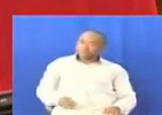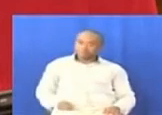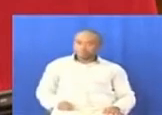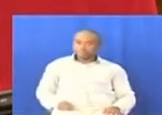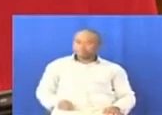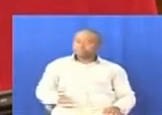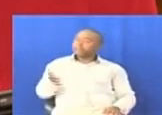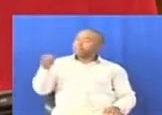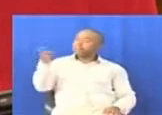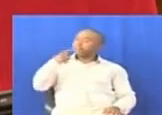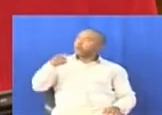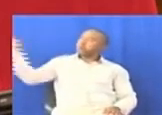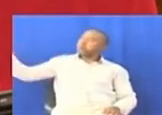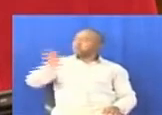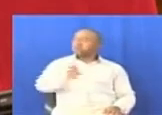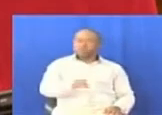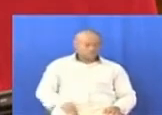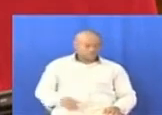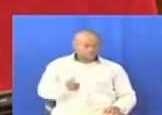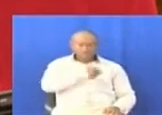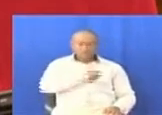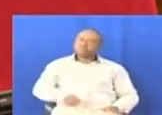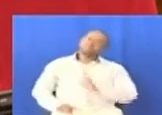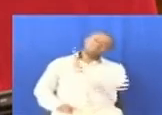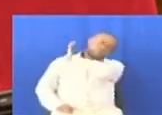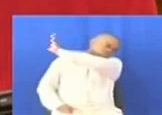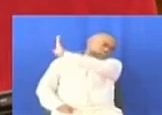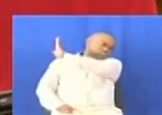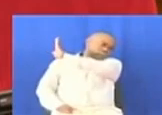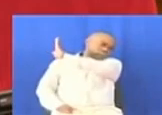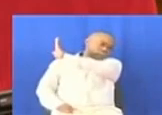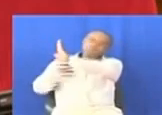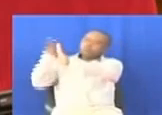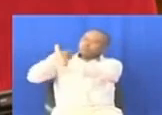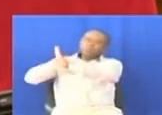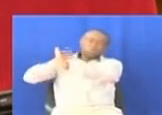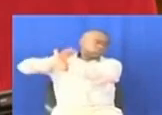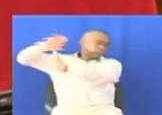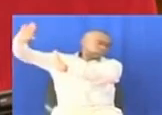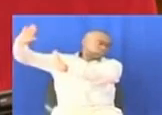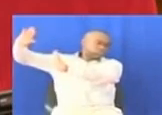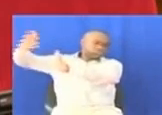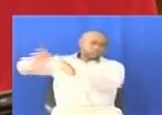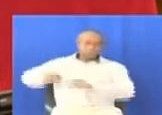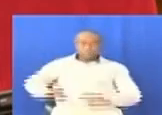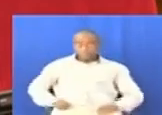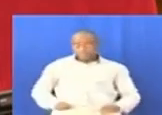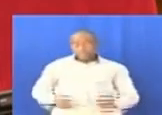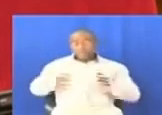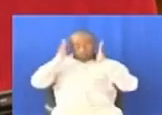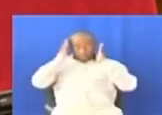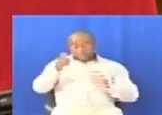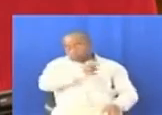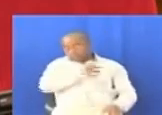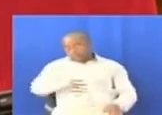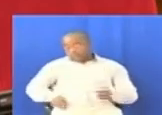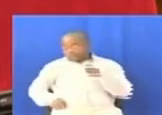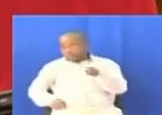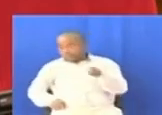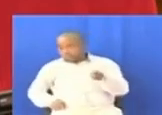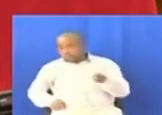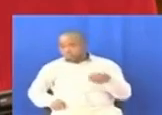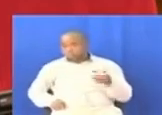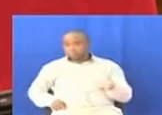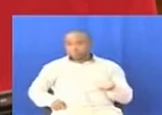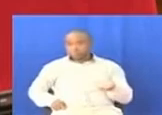mkopo. Akakataa mikopo yao. Mheshimiwa Rais, Mheshimiwa Dr. John Pombe Magufuli, kwa